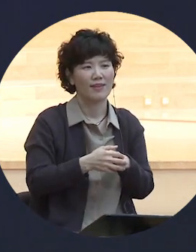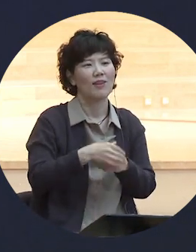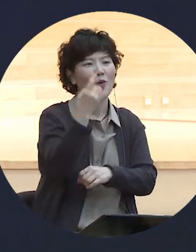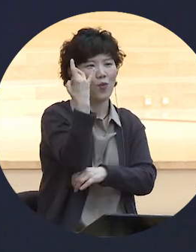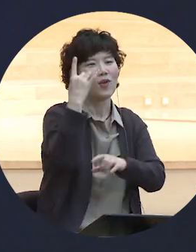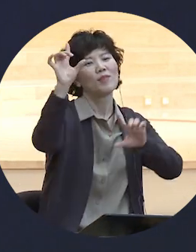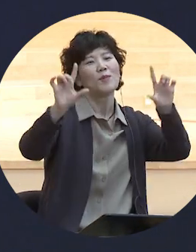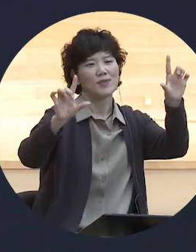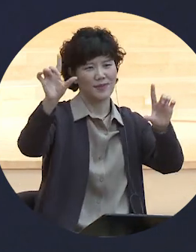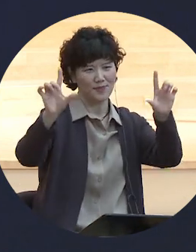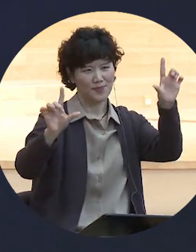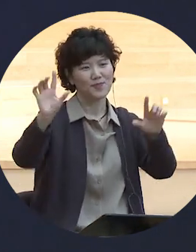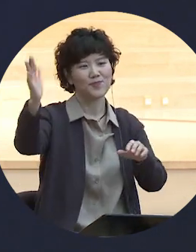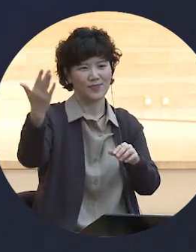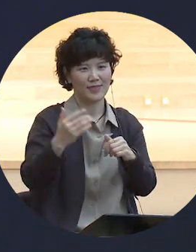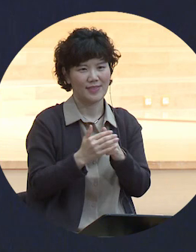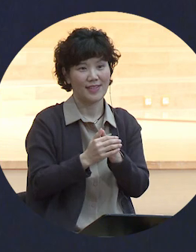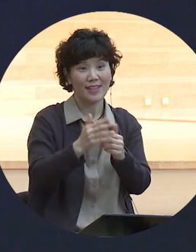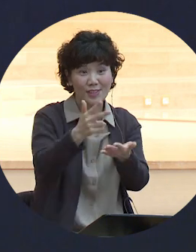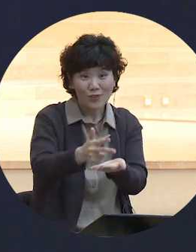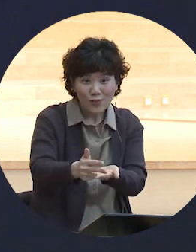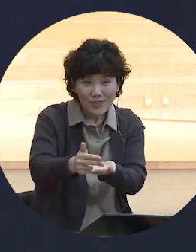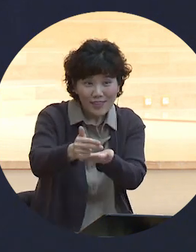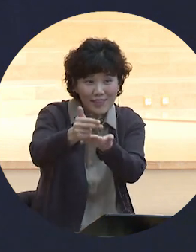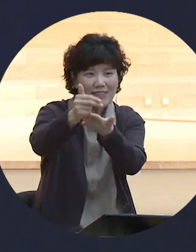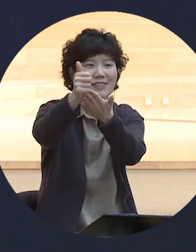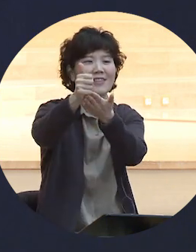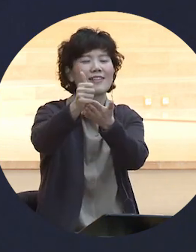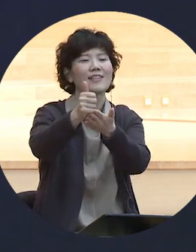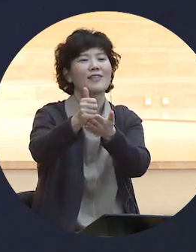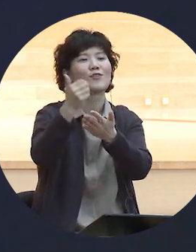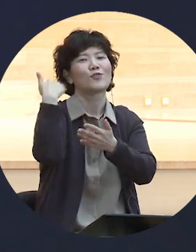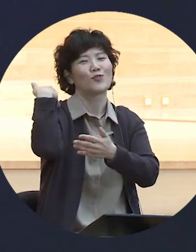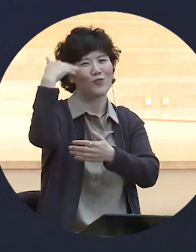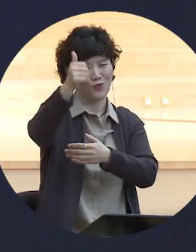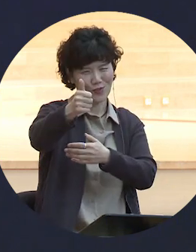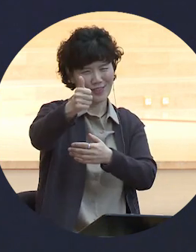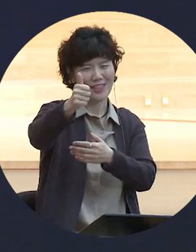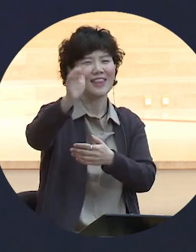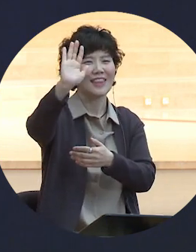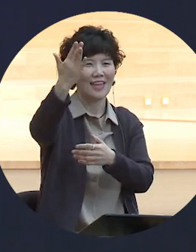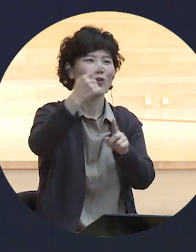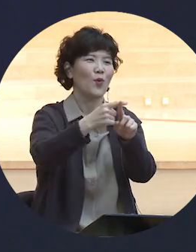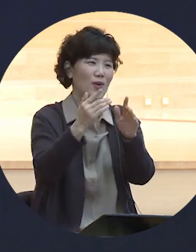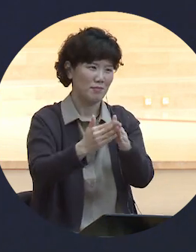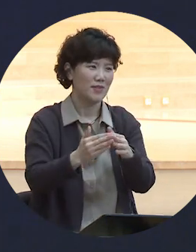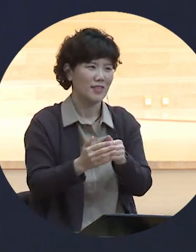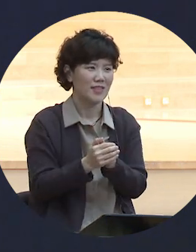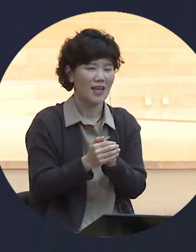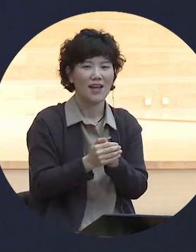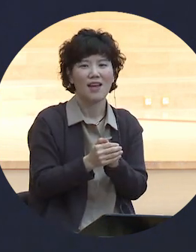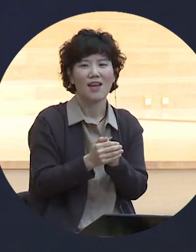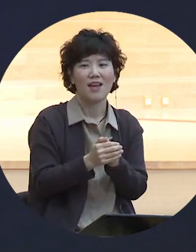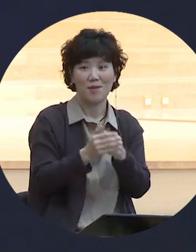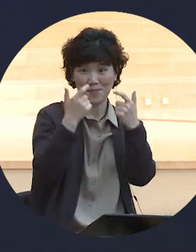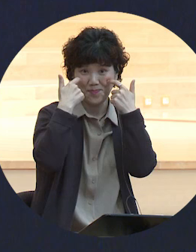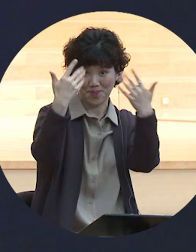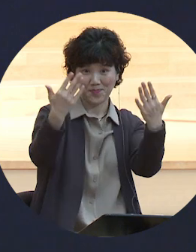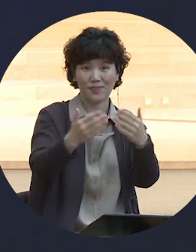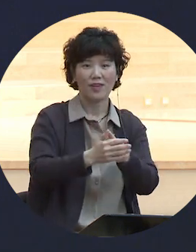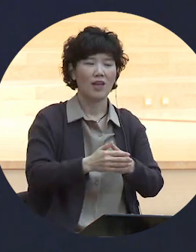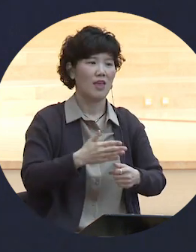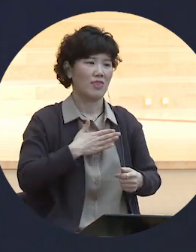원형의 모습인 거예요. 주님이 주인 되시는 교회. 왜요? 분명히